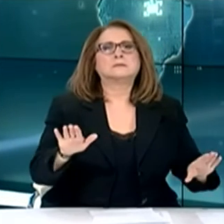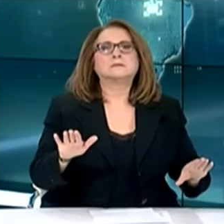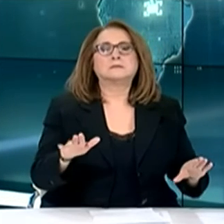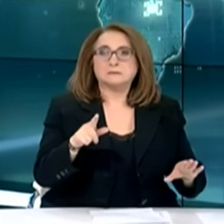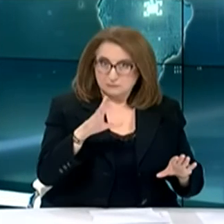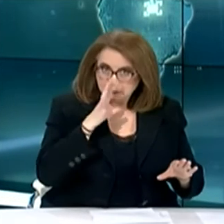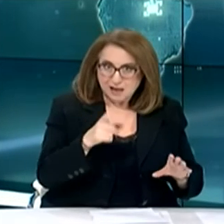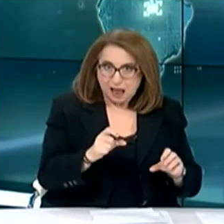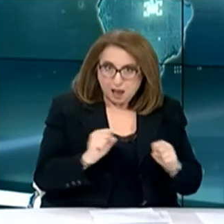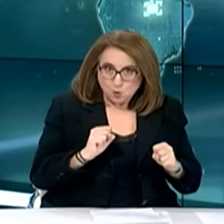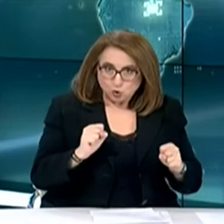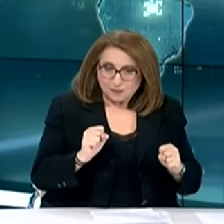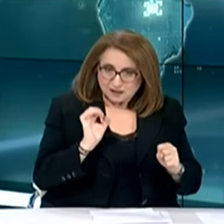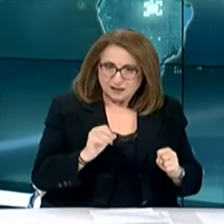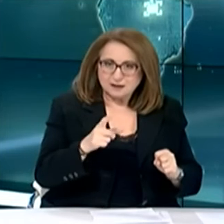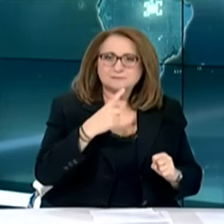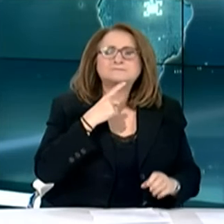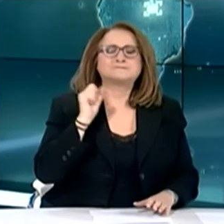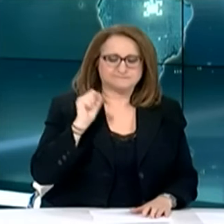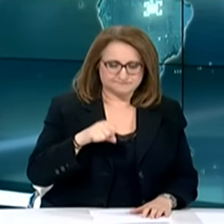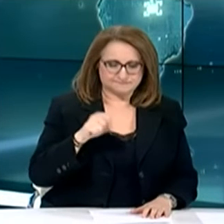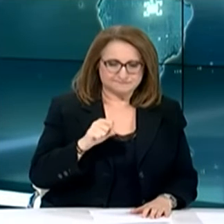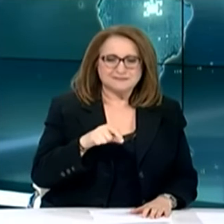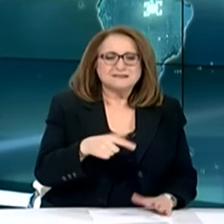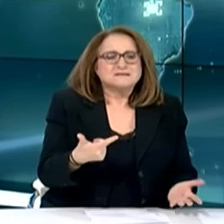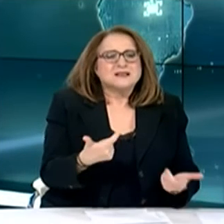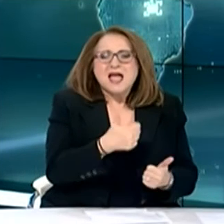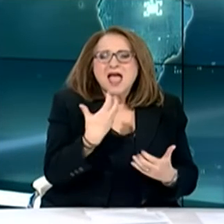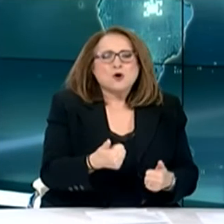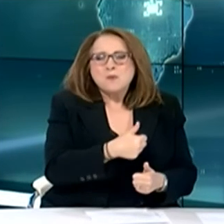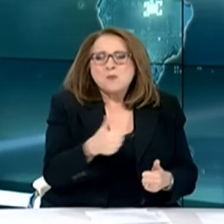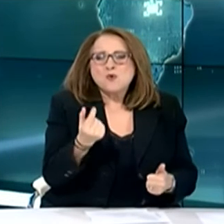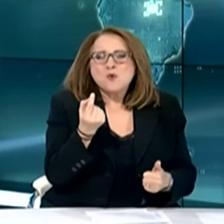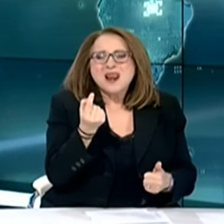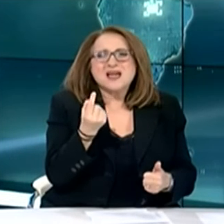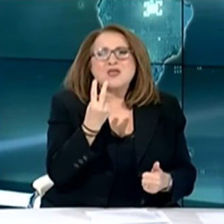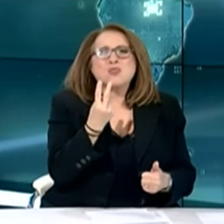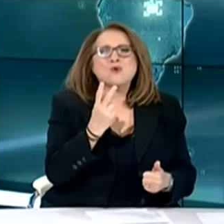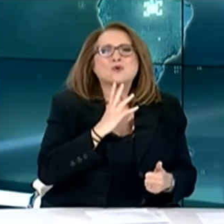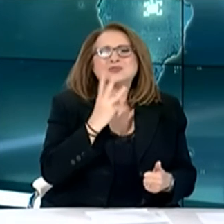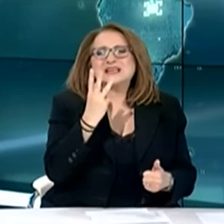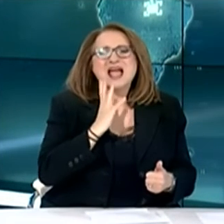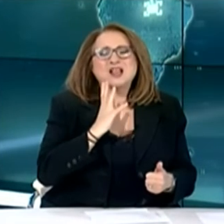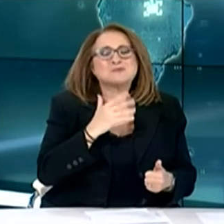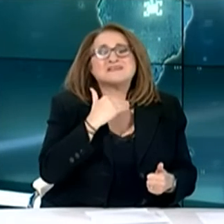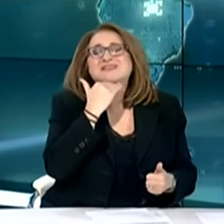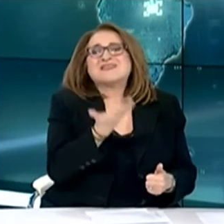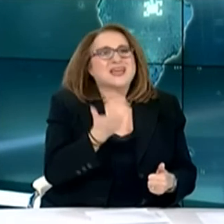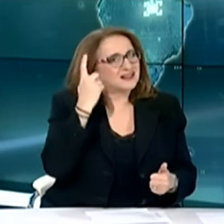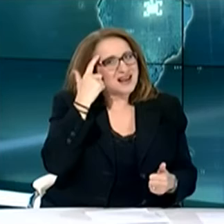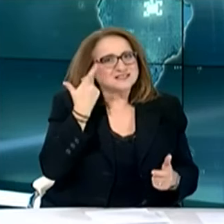Ναι. Το ξέρω ότι δύο δείγματα ή τρεις. Είναι πολύ λίγα τα δείγματα για να πούμε κάτι. Εδώ θα σας πω κάτι που το ζούμε εμείς καθημερινά